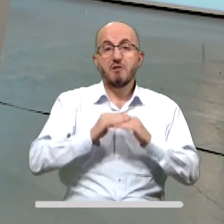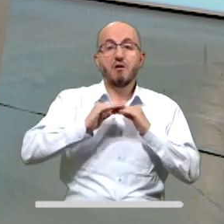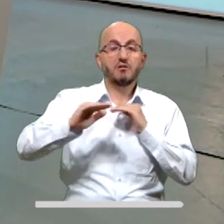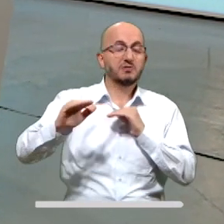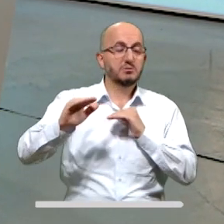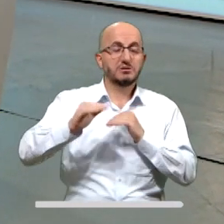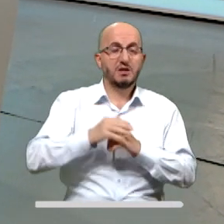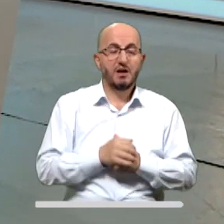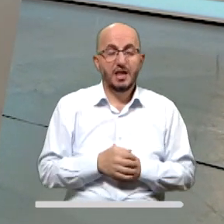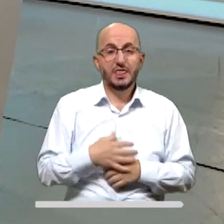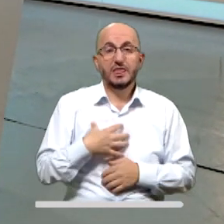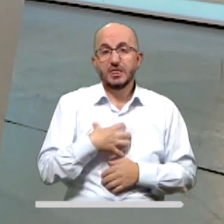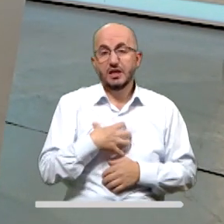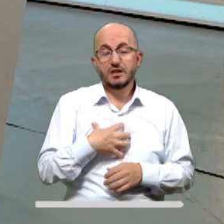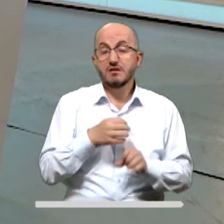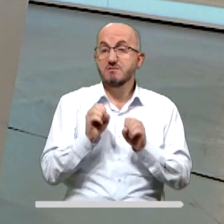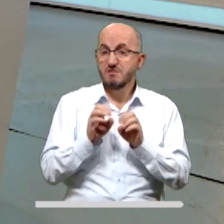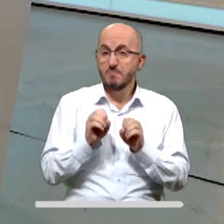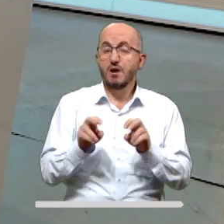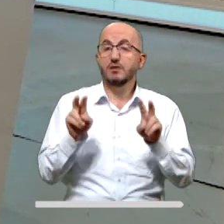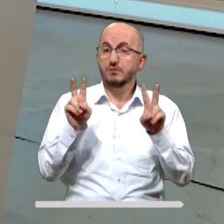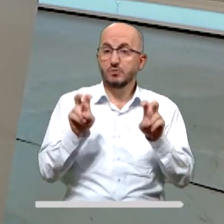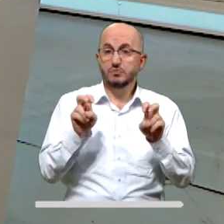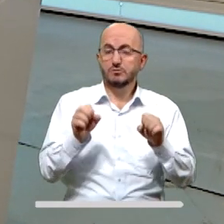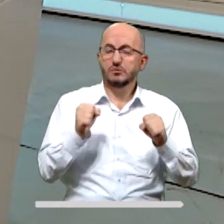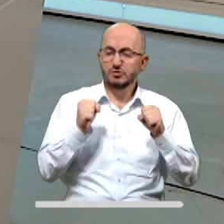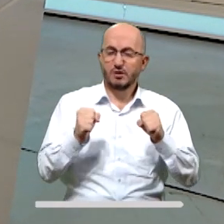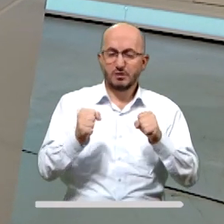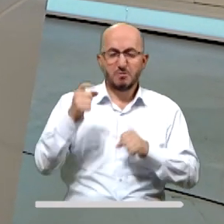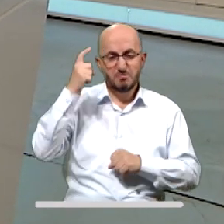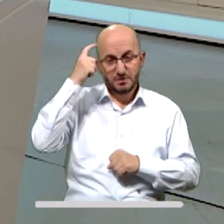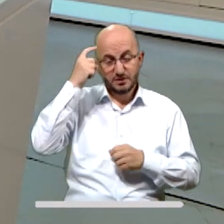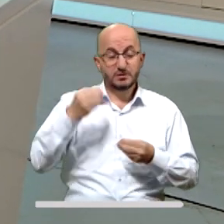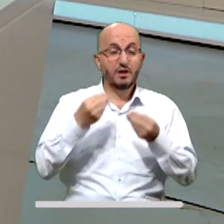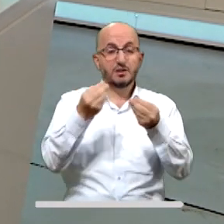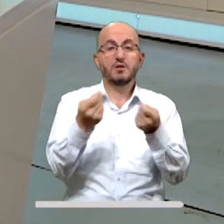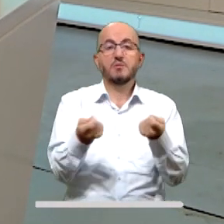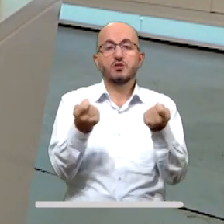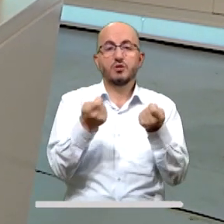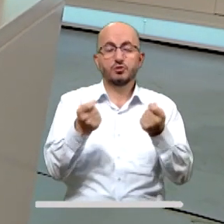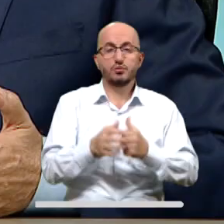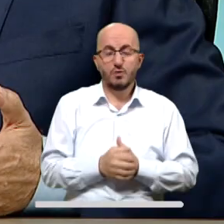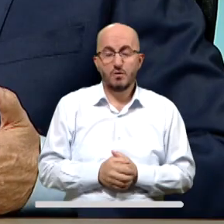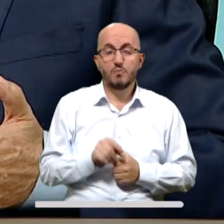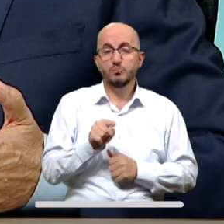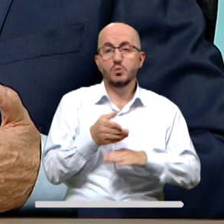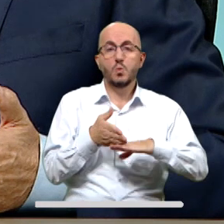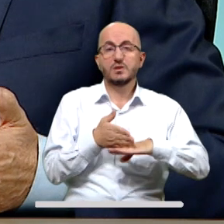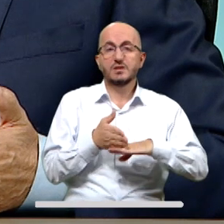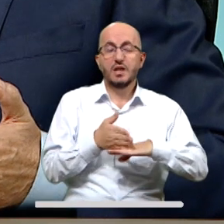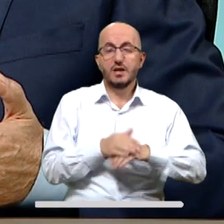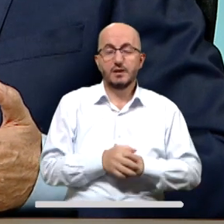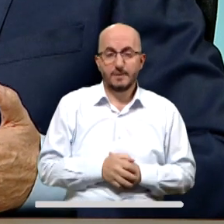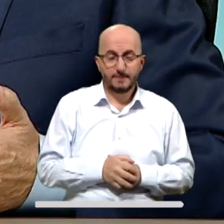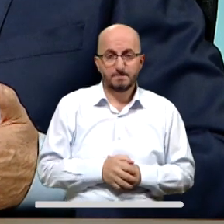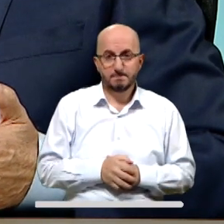halkımıza bu dini rehberlik konusunda sağlam bilgileri takdim etmeye çalışıyor. Bu vesileyle